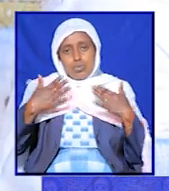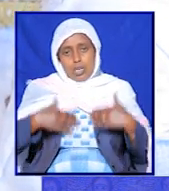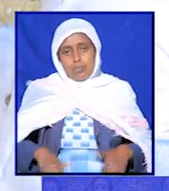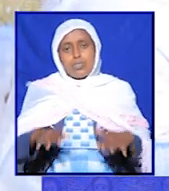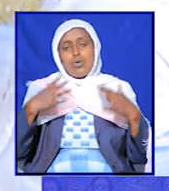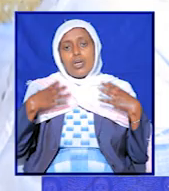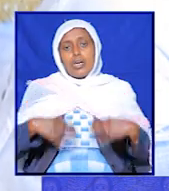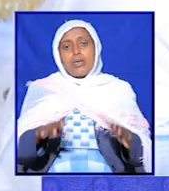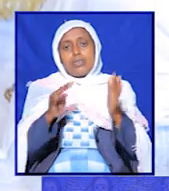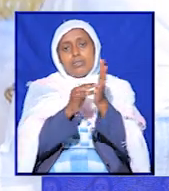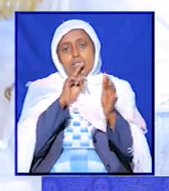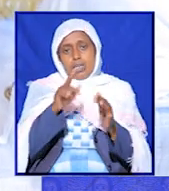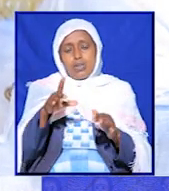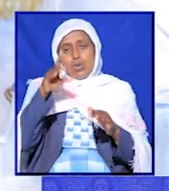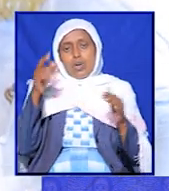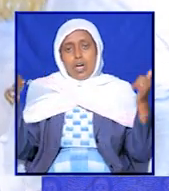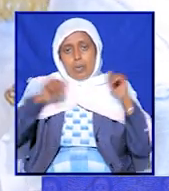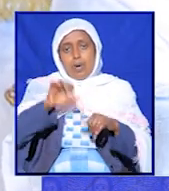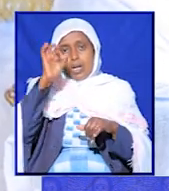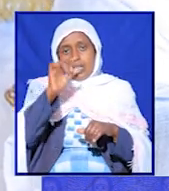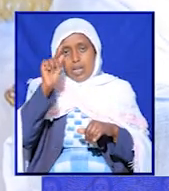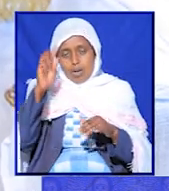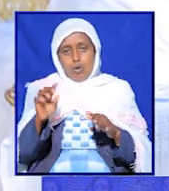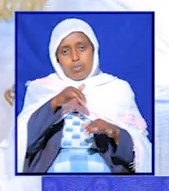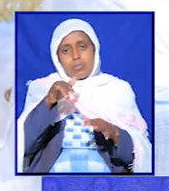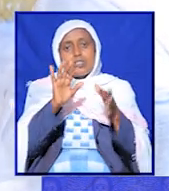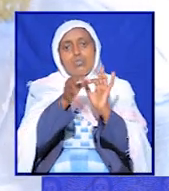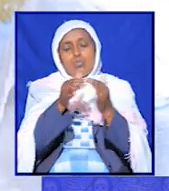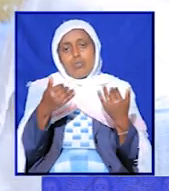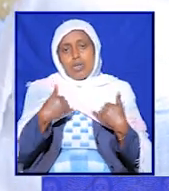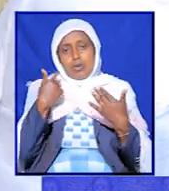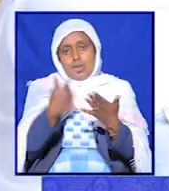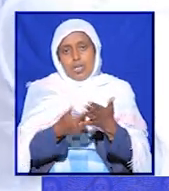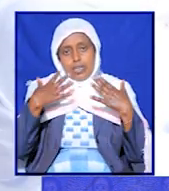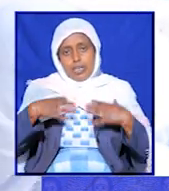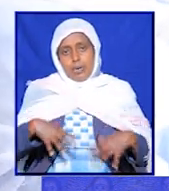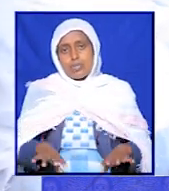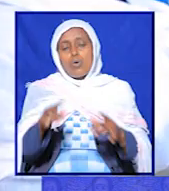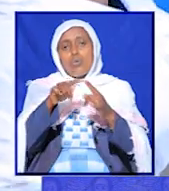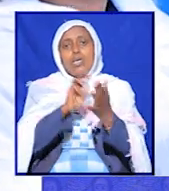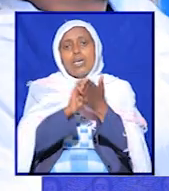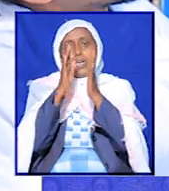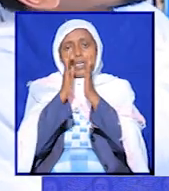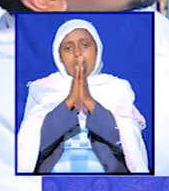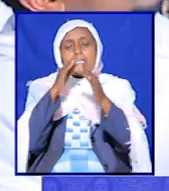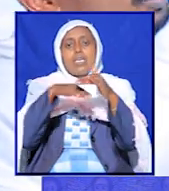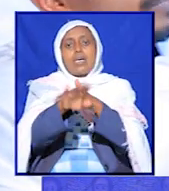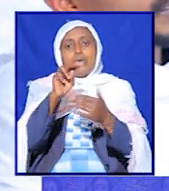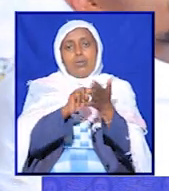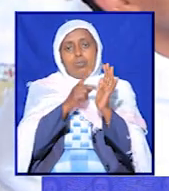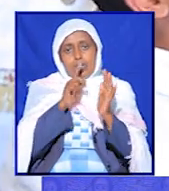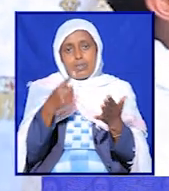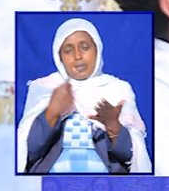ቀሚስ ምሳሌ ነው። ካባ ላንቃውም ተመሳሳይ ትርጓሜ የያዘ ነው እና ይሄን ለብሰው እንግዲህ ወደ ቅዳሴ